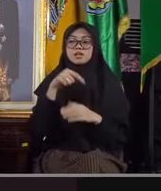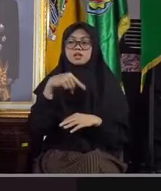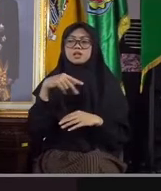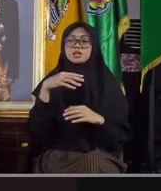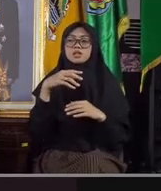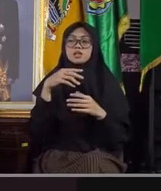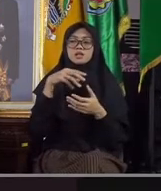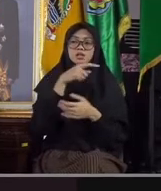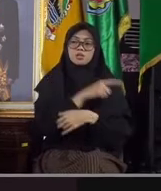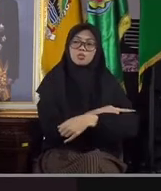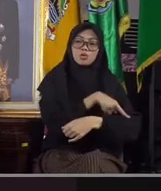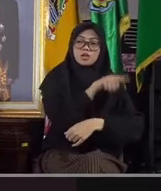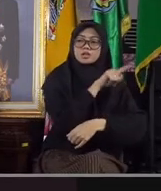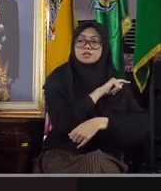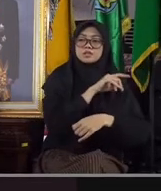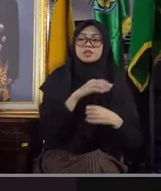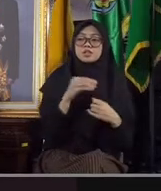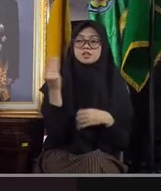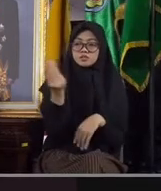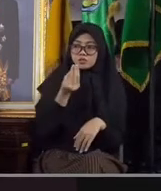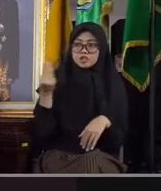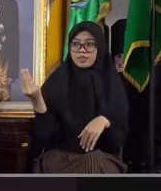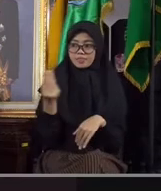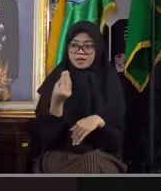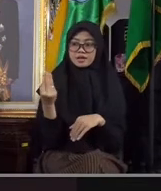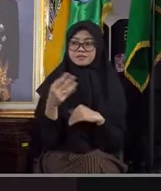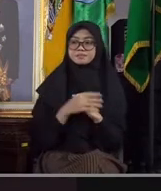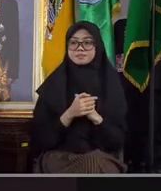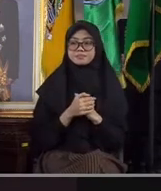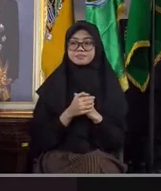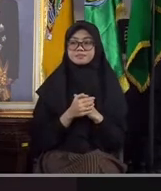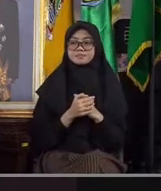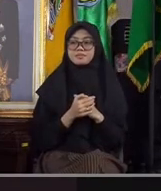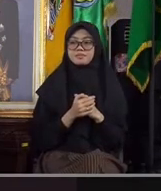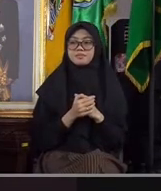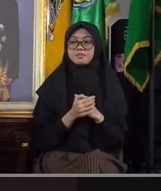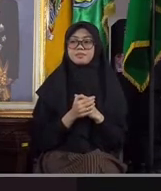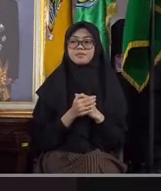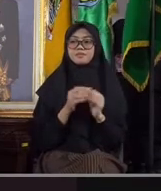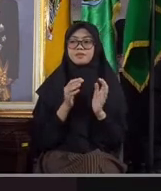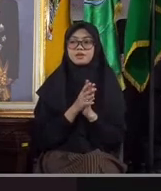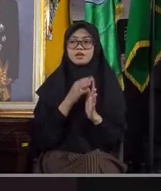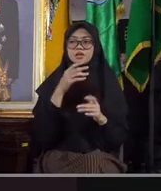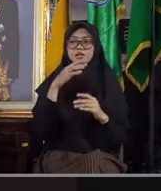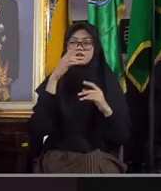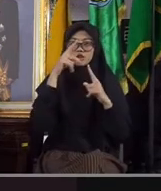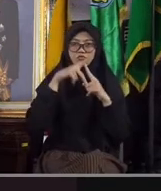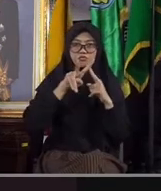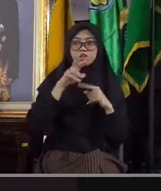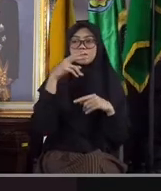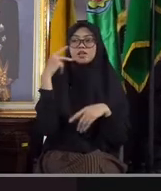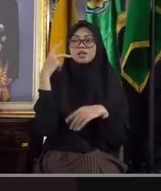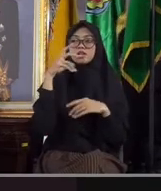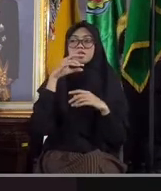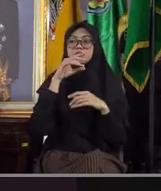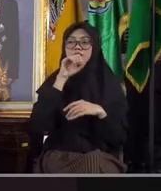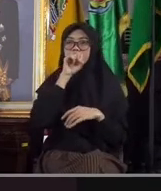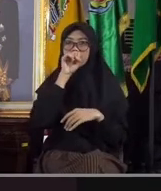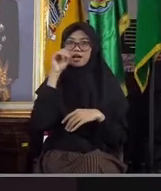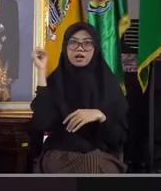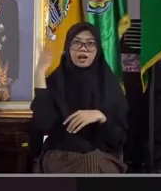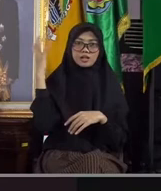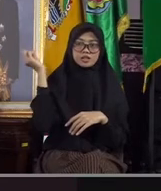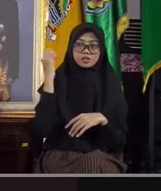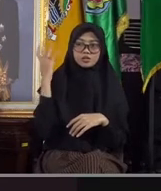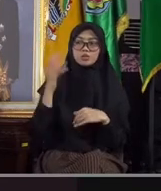juga pariwisata. Kemudian ada fashion, terus kriya, yang lain sisanya ada televisi, radio, film animasi, dan segala macam. Kita